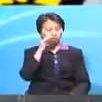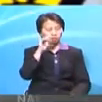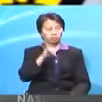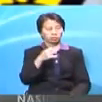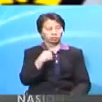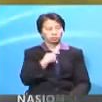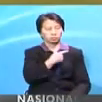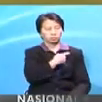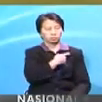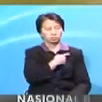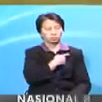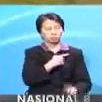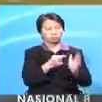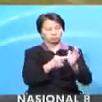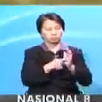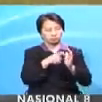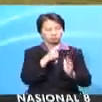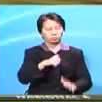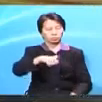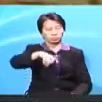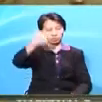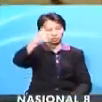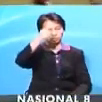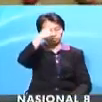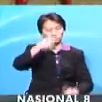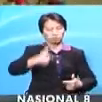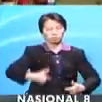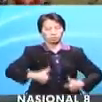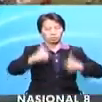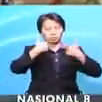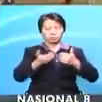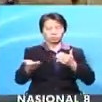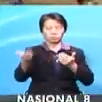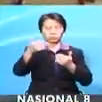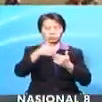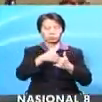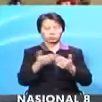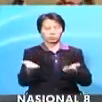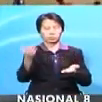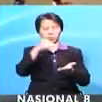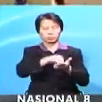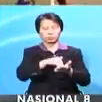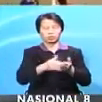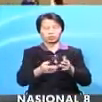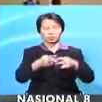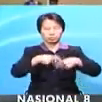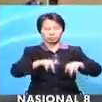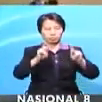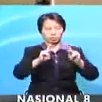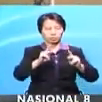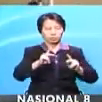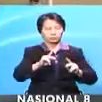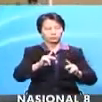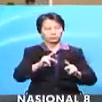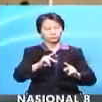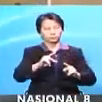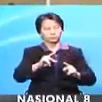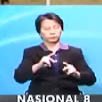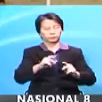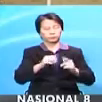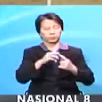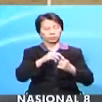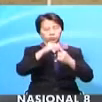kita perlukan kemenangan untuk menghidupkan kembali peluang terutama untuk berakhir di tanggal 3